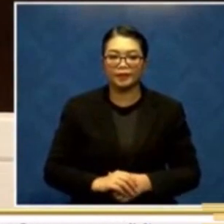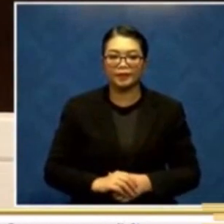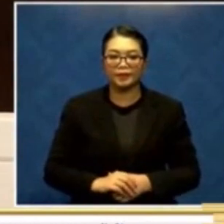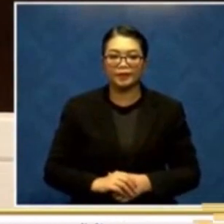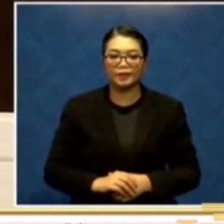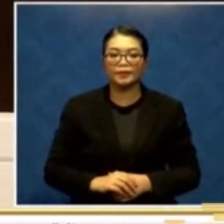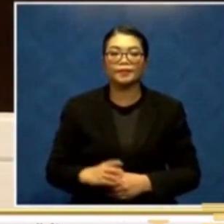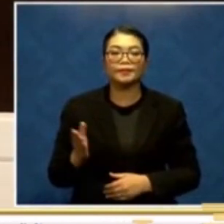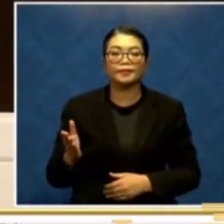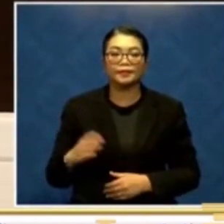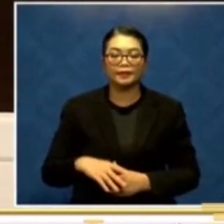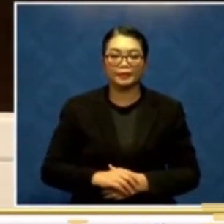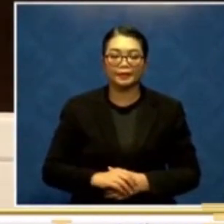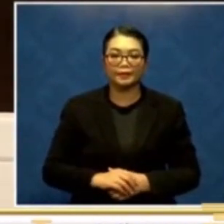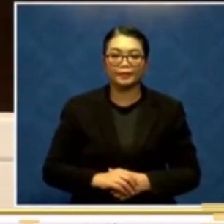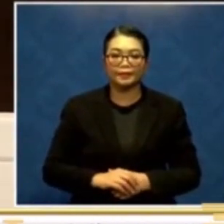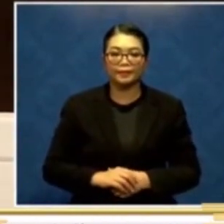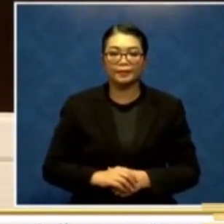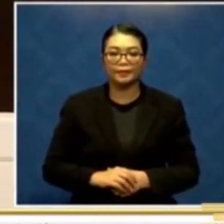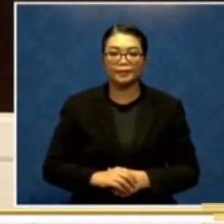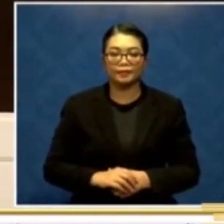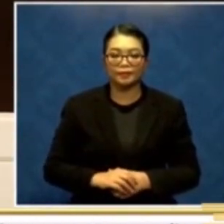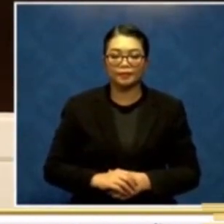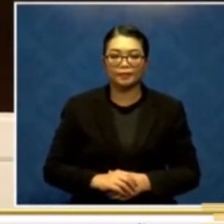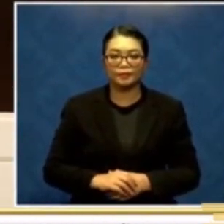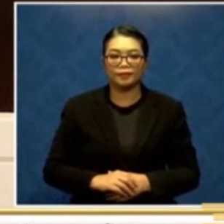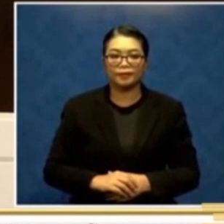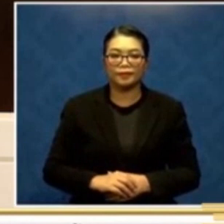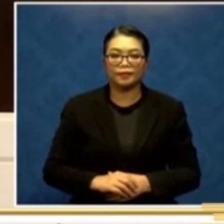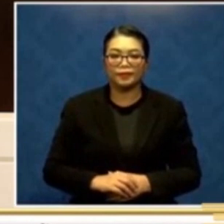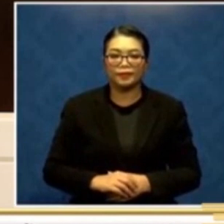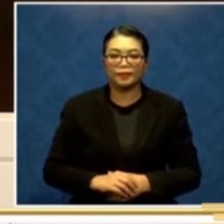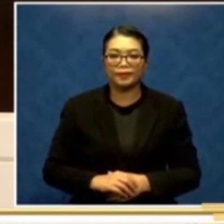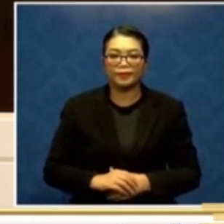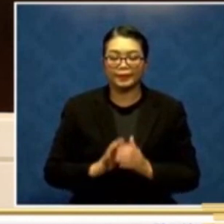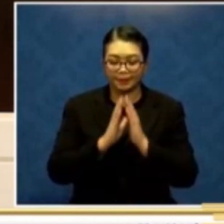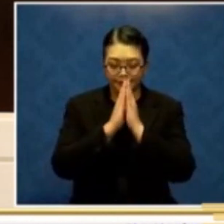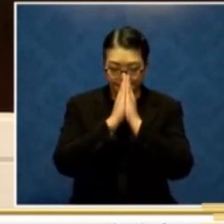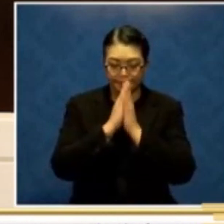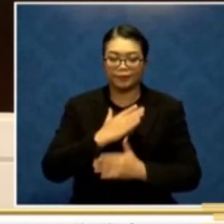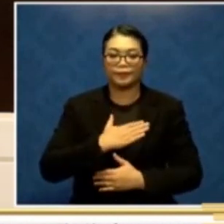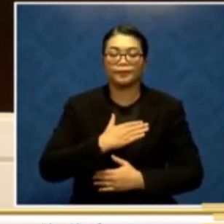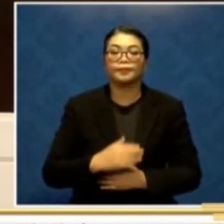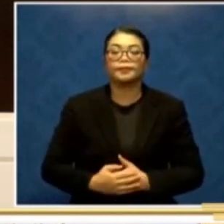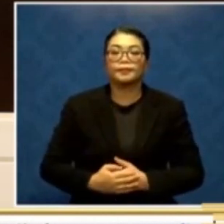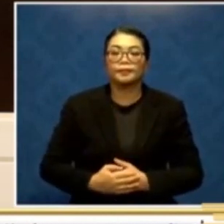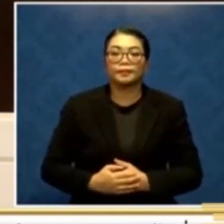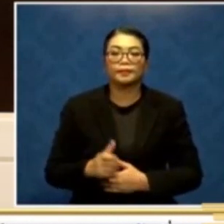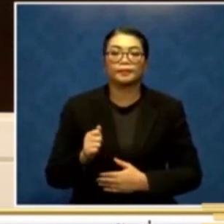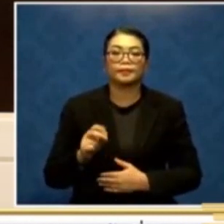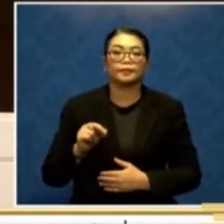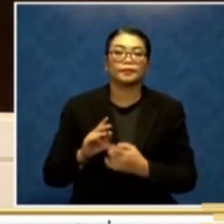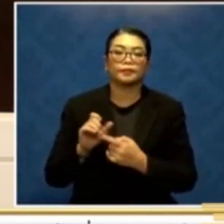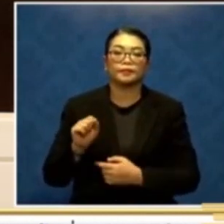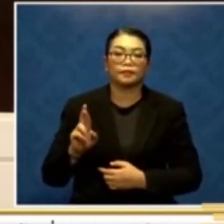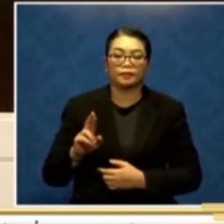ต่ไปขอเชิน คุอนุสอนแก้วีเชีญครับกับเรีนพระทานที่สพภธิกรบผมในอนุสอนแก้วีเชียญพูดแทนร